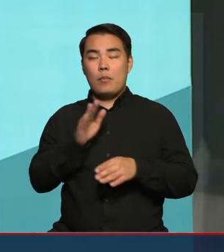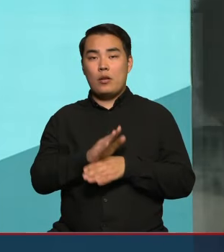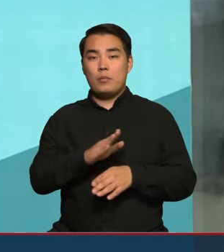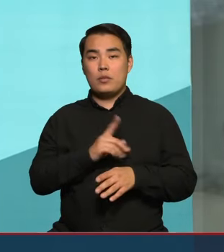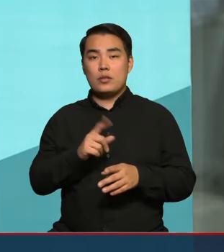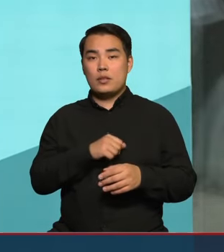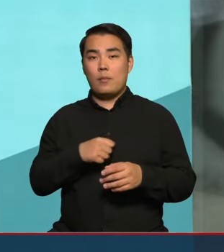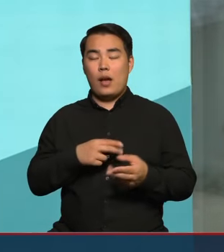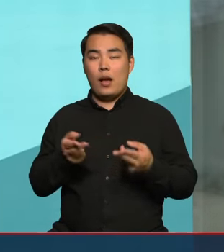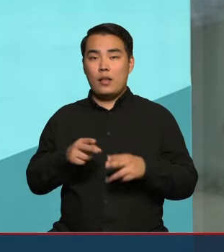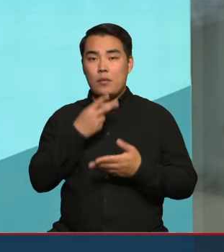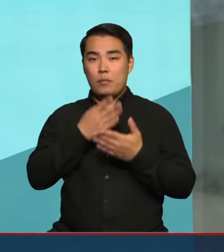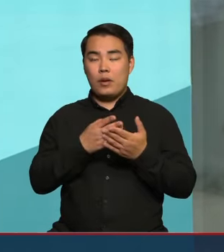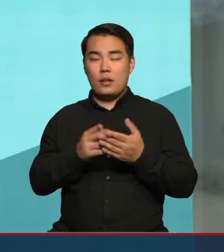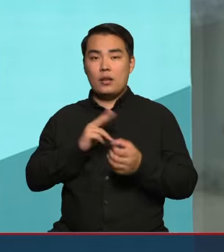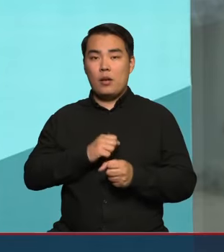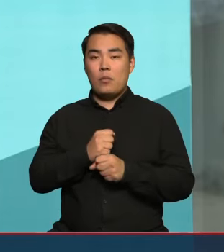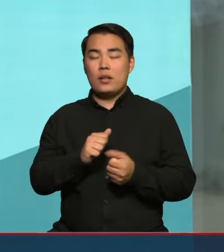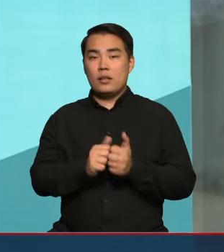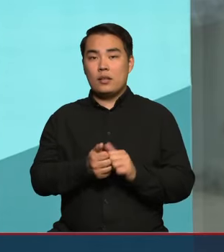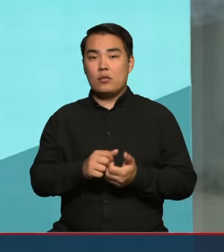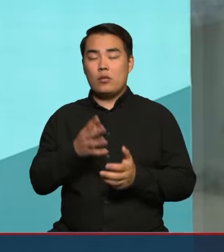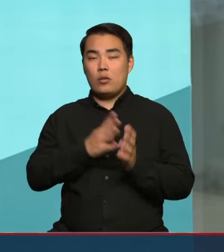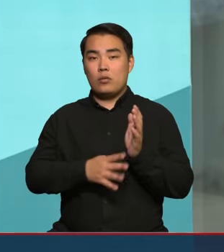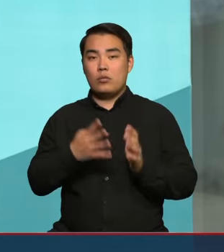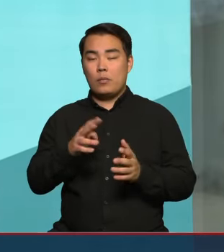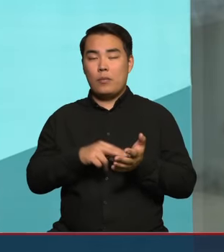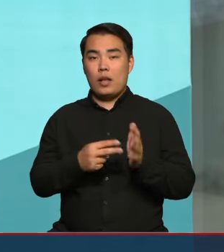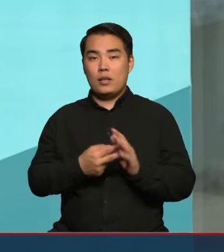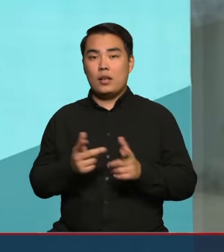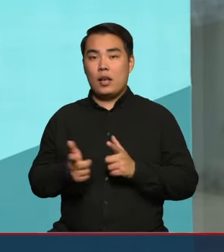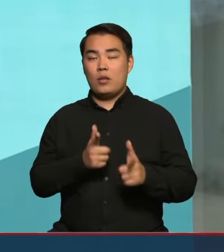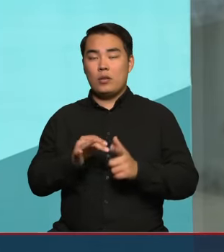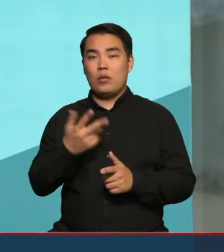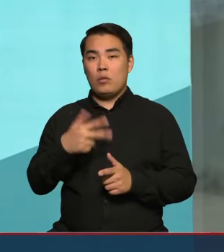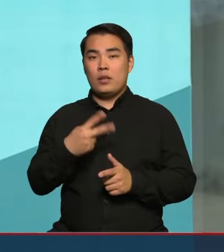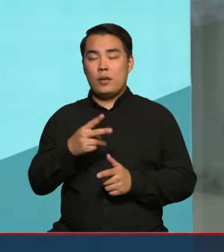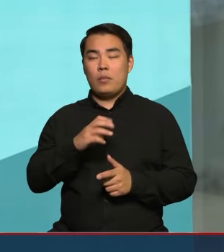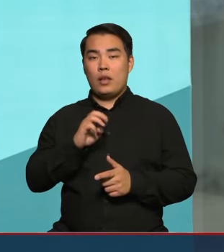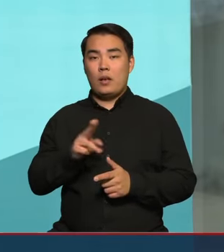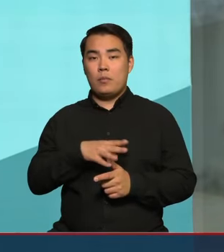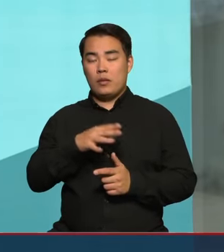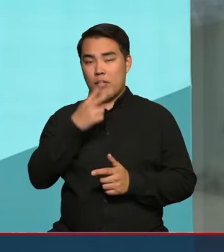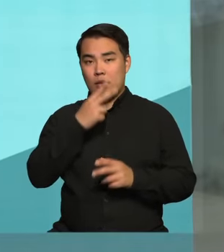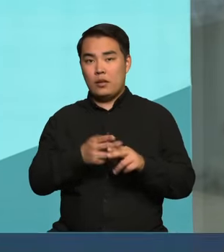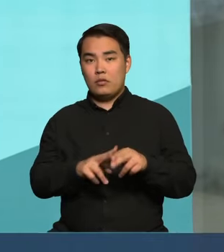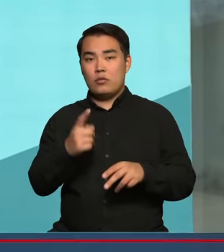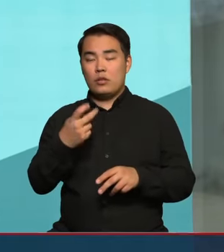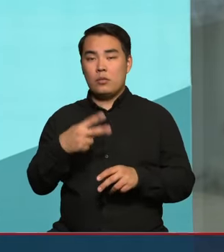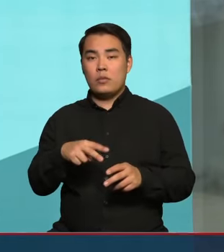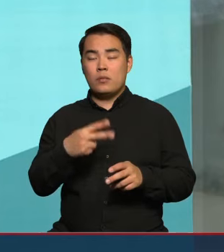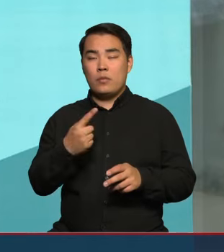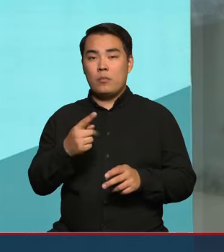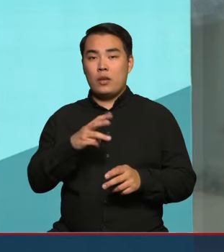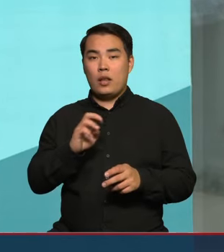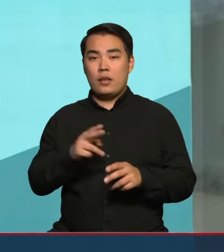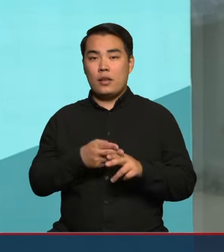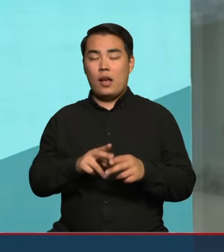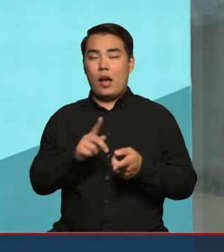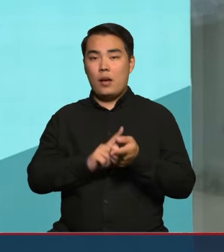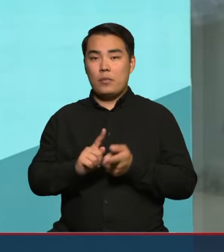сәйкес қалдықтарды басқару ісімен айналысатын 94 жоба таңдалып, 232 миллиард теңге қаралған. Оның 171 миллиард теңгесі қайта